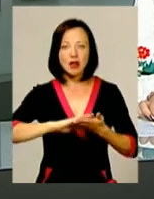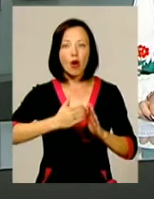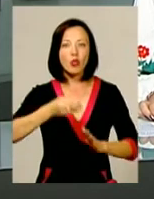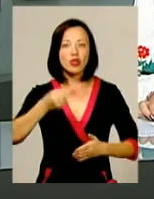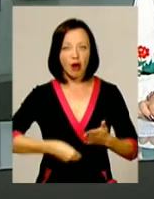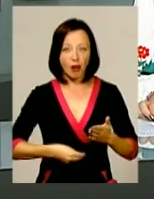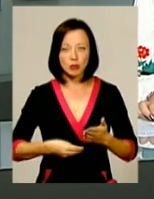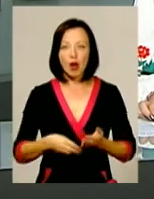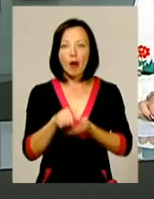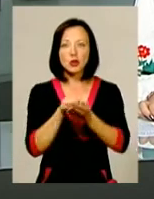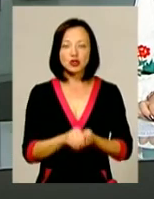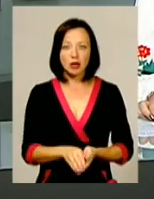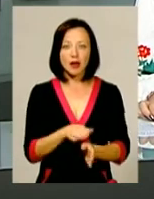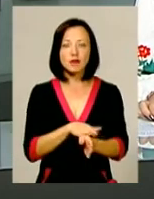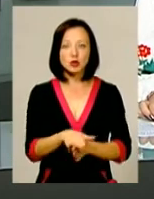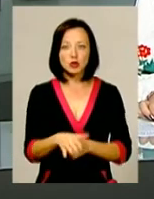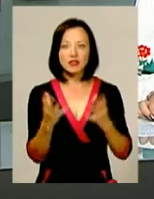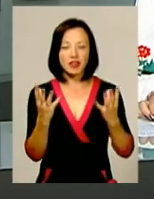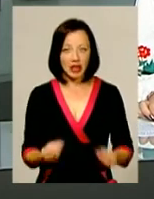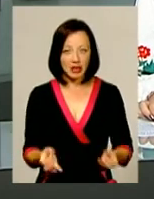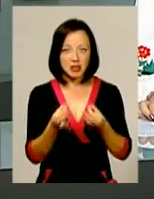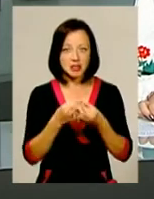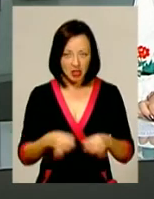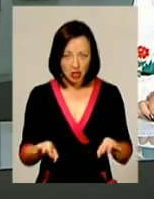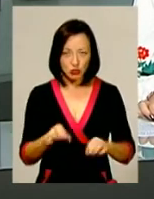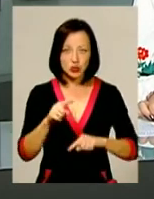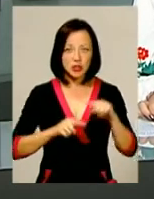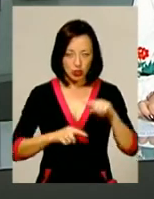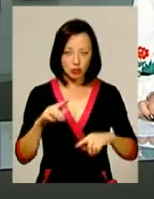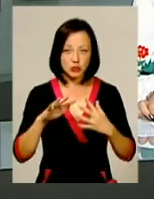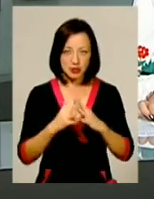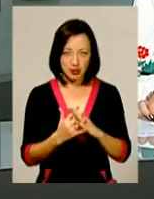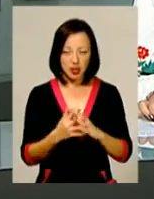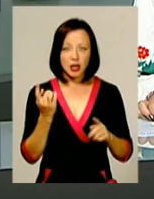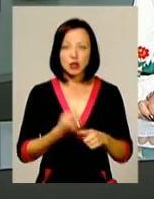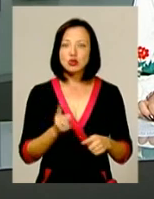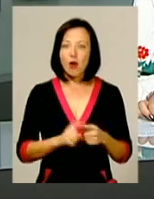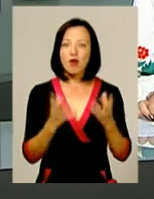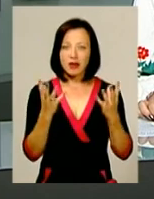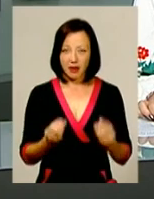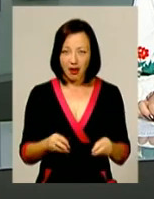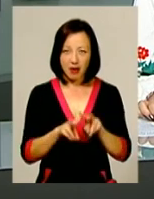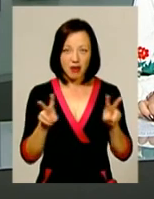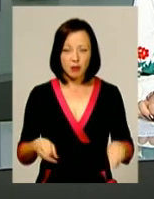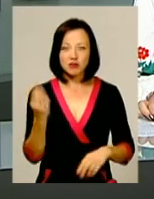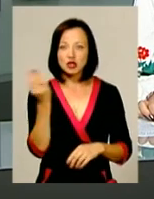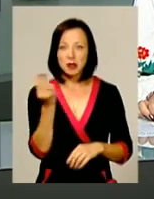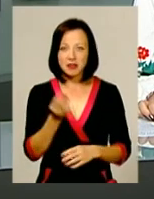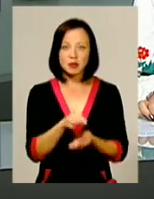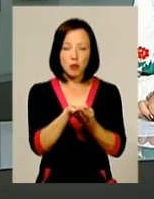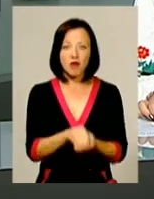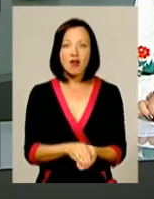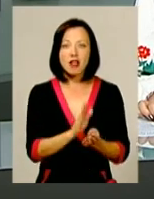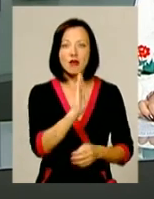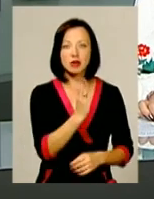контрактом. Прощання з героєм відбудеться у День незалежності у його рідному селі. Цього ж дня в Шепетівці в останню путь проведуть